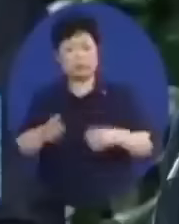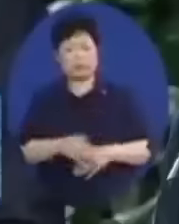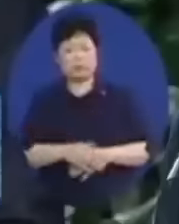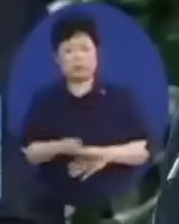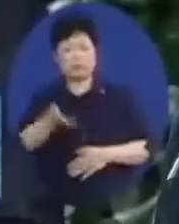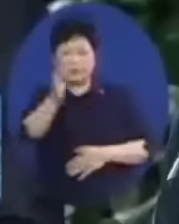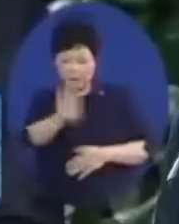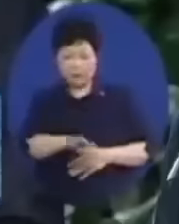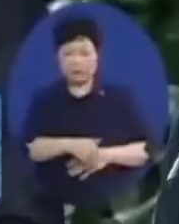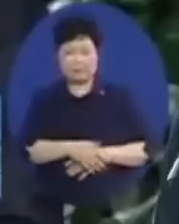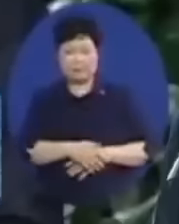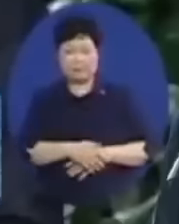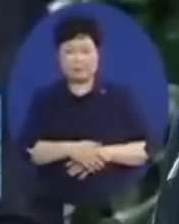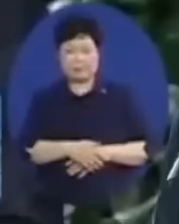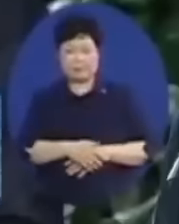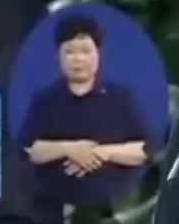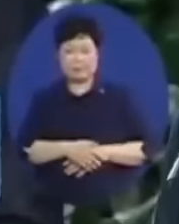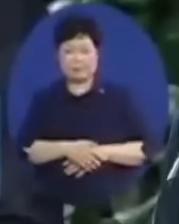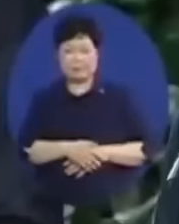그런데